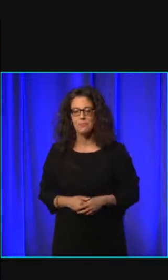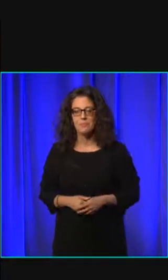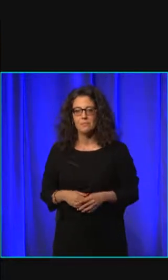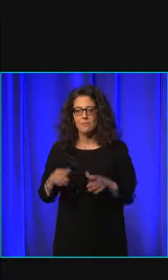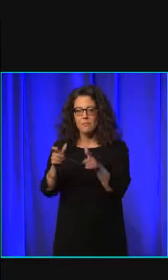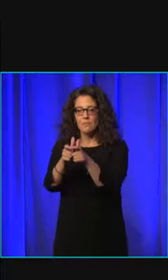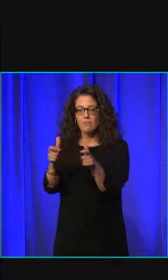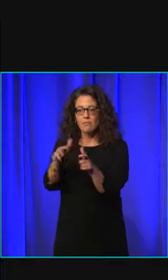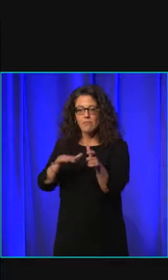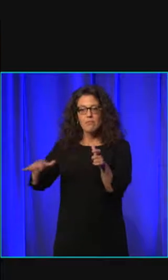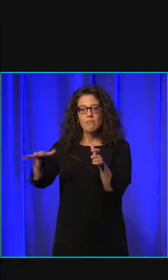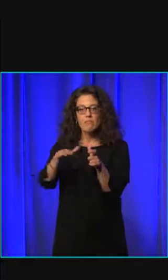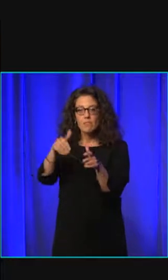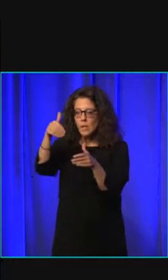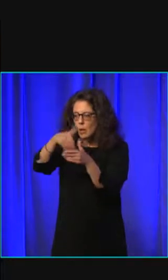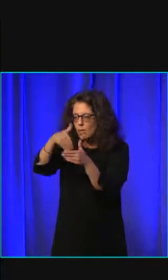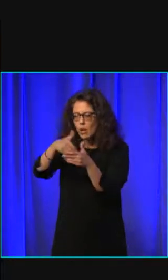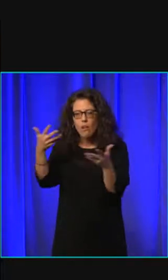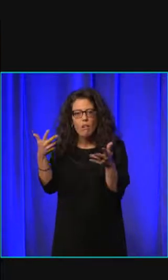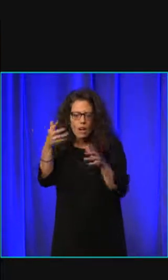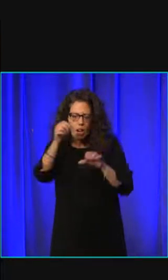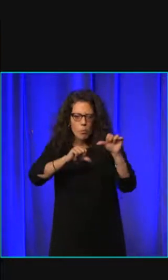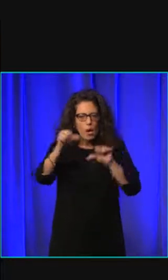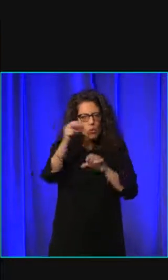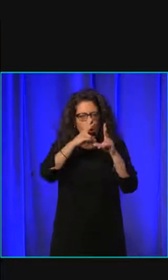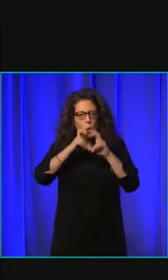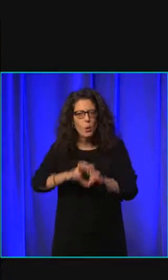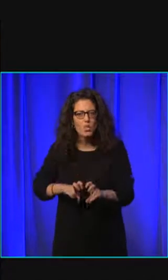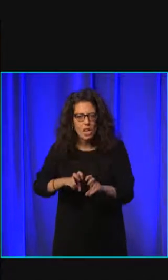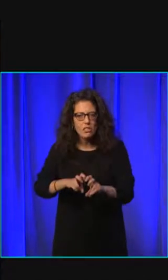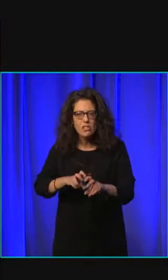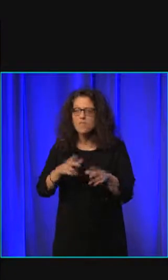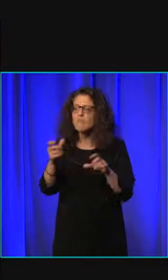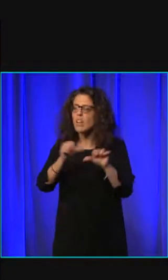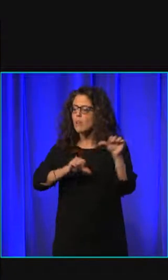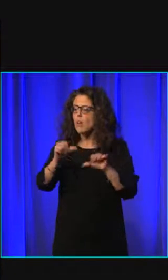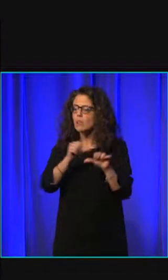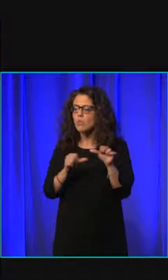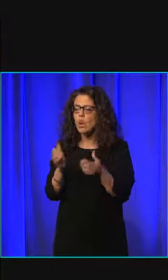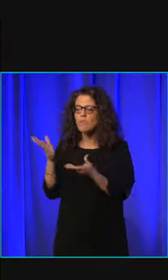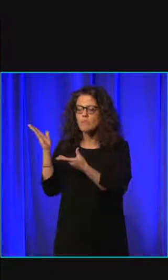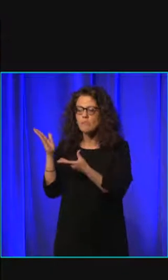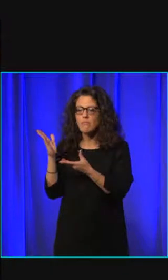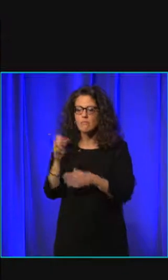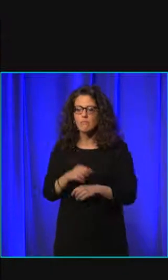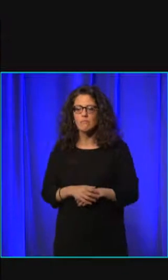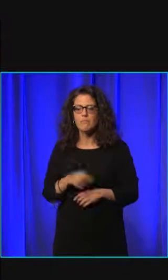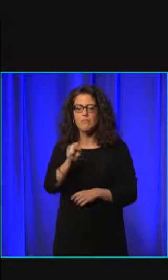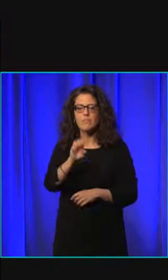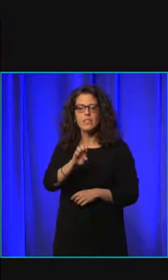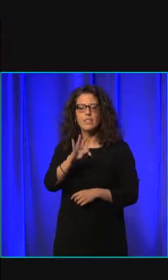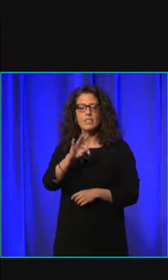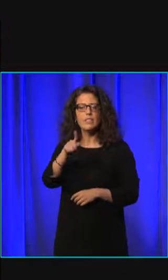campus, eh bien, vous trouvez un laboratoire de recherche, le laboratoire CEP, auquel